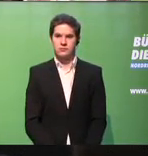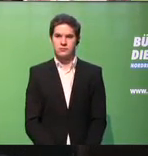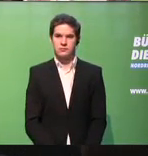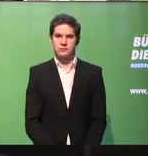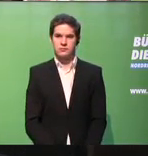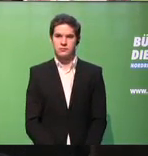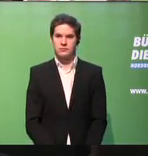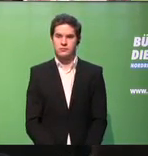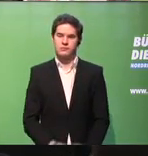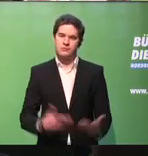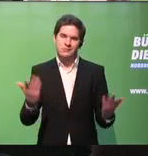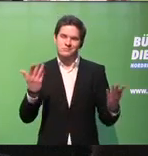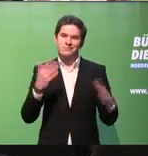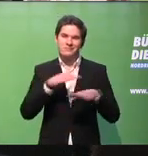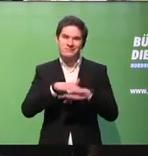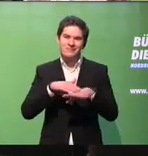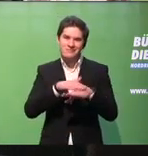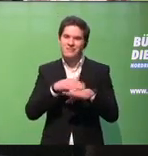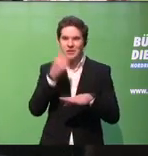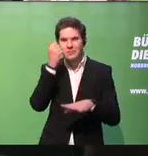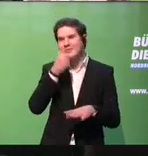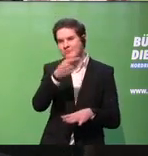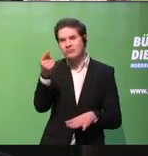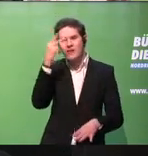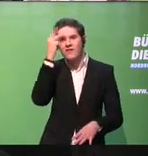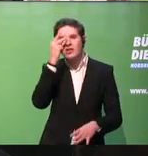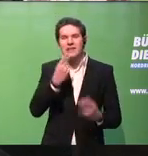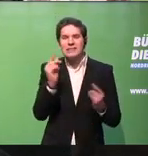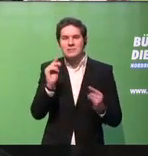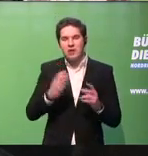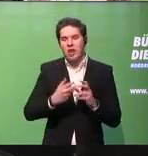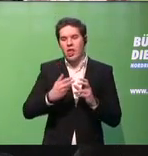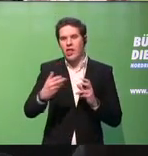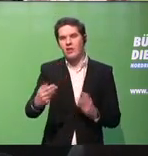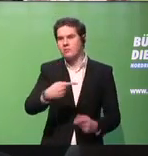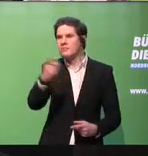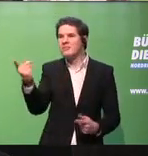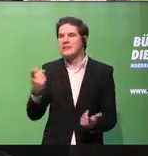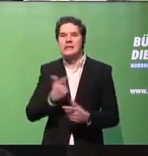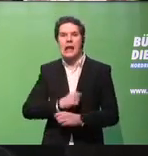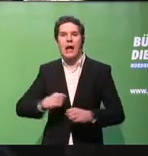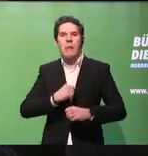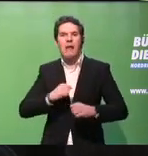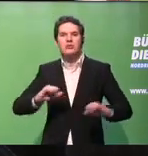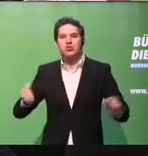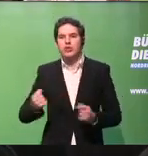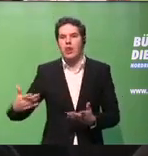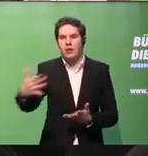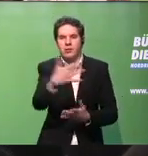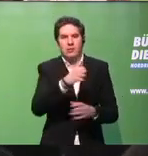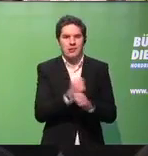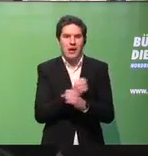Bitte um Verständnis, dass es im Moment dauert, weil es doch recht eng ist und